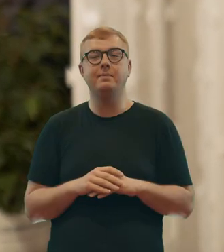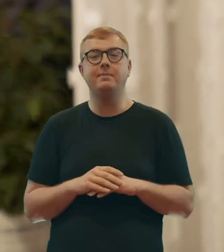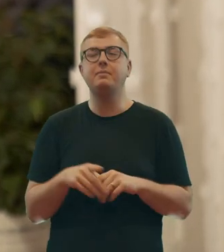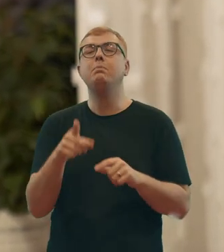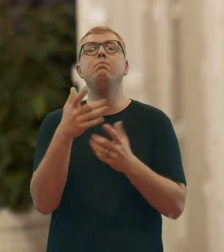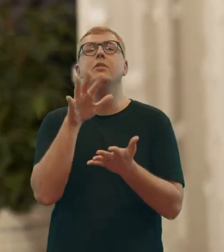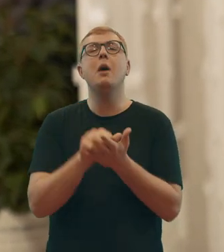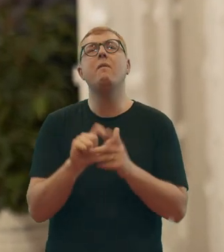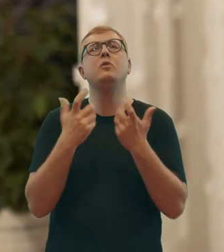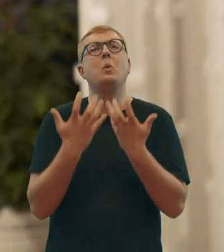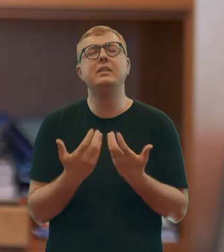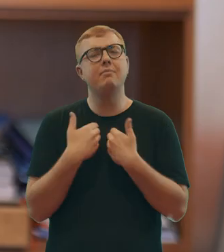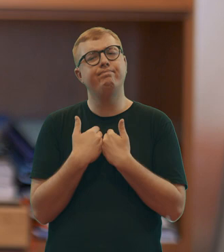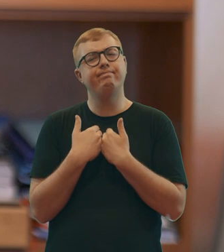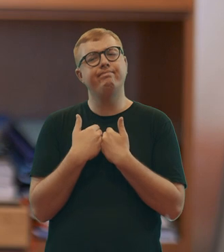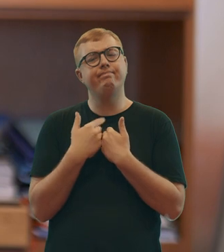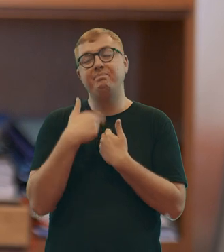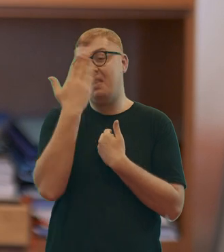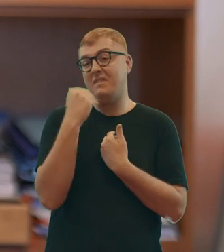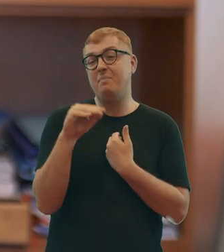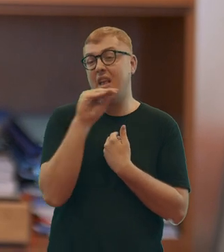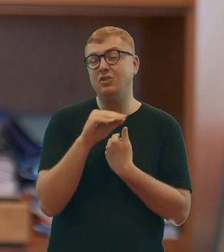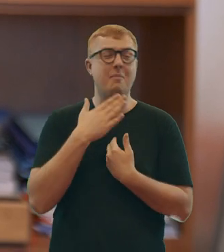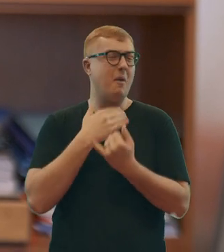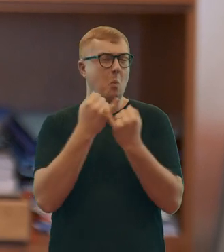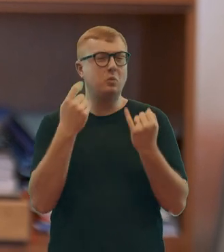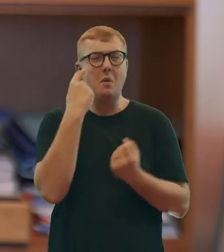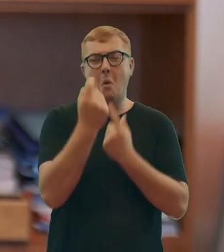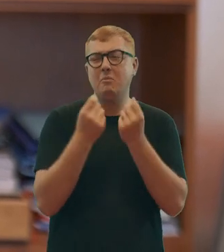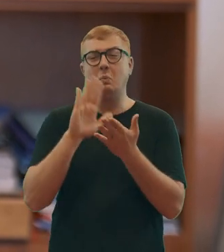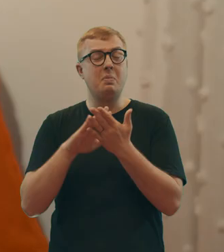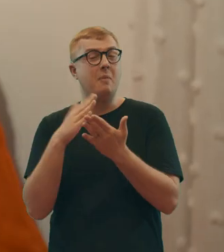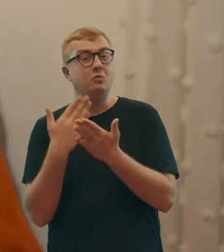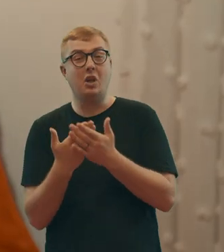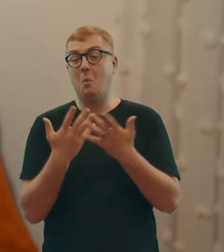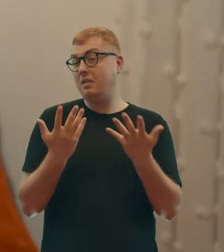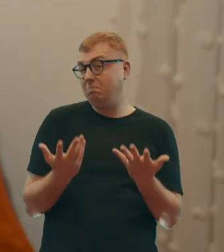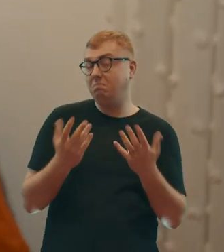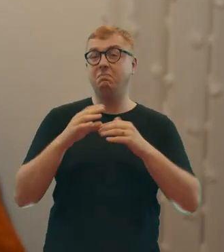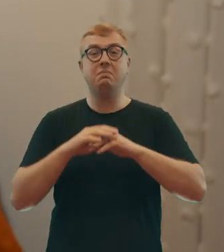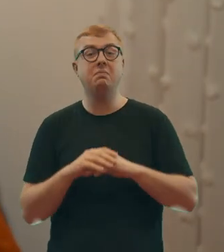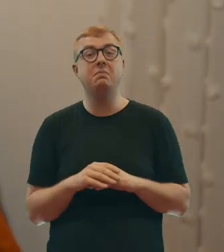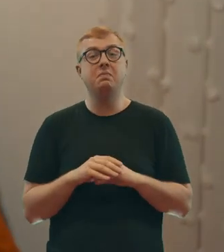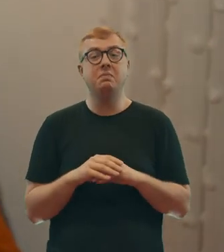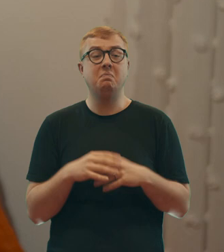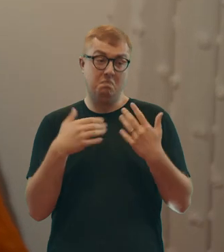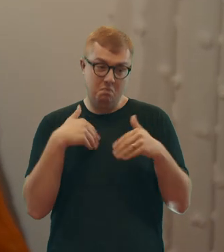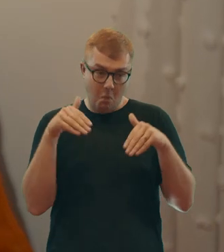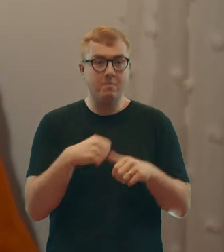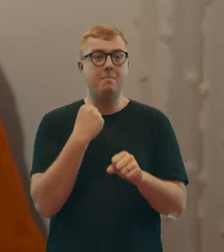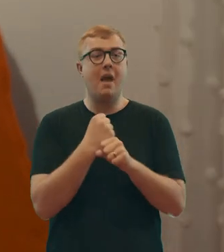A czym chciałbym się zajmować? W sumie nie wiem jeszcze. Mam różne pomysły. Na